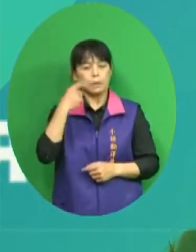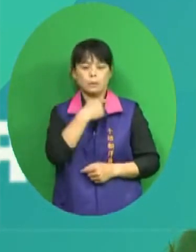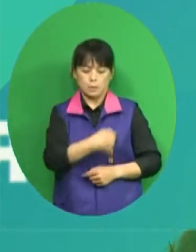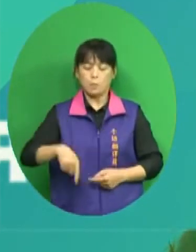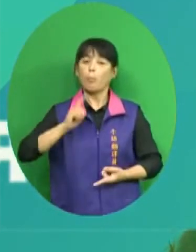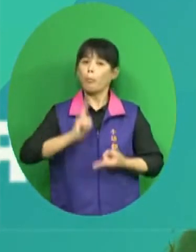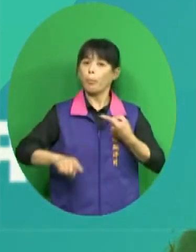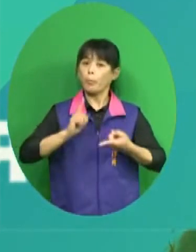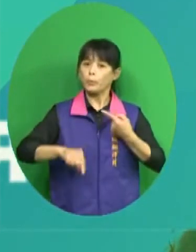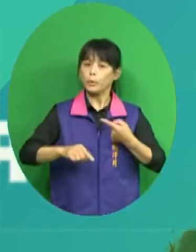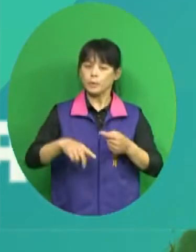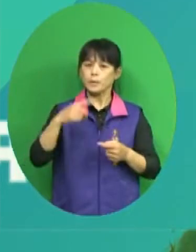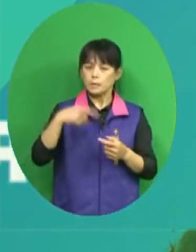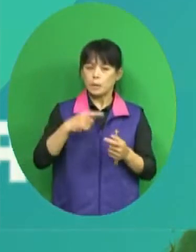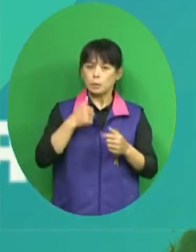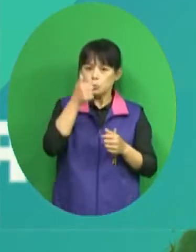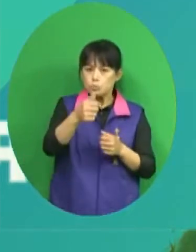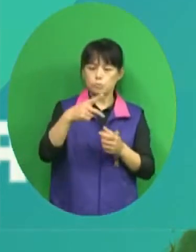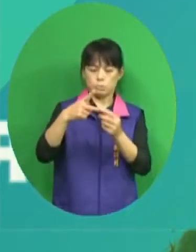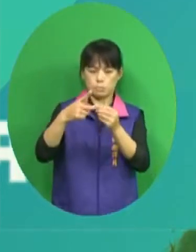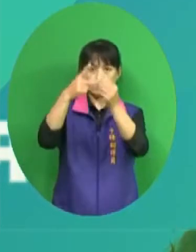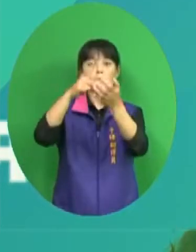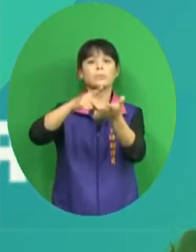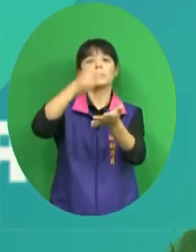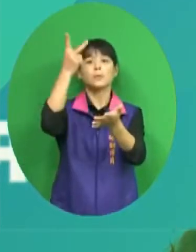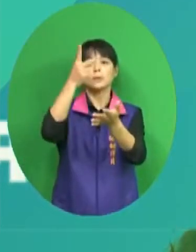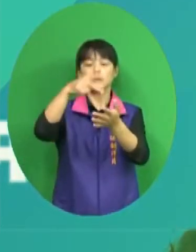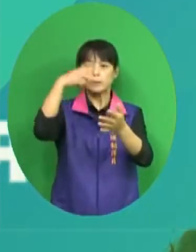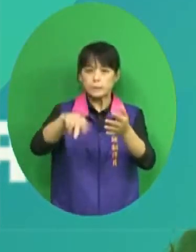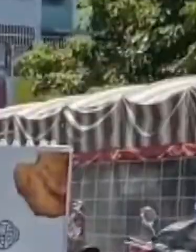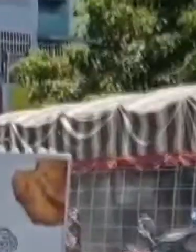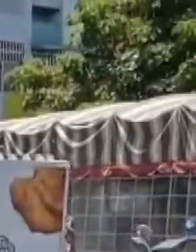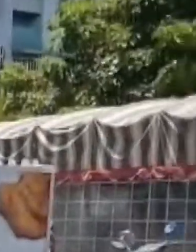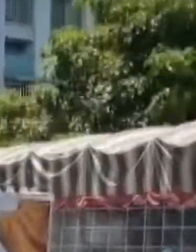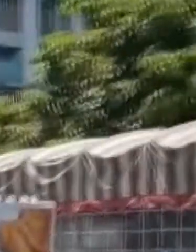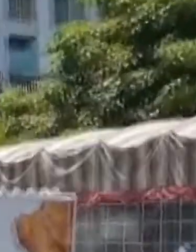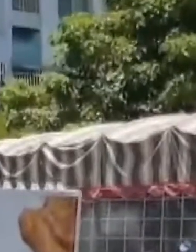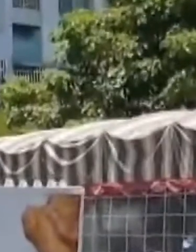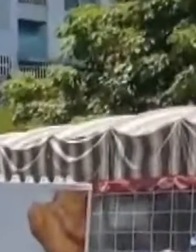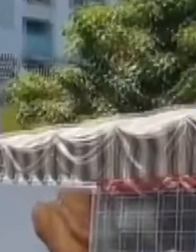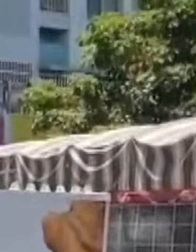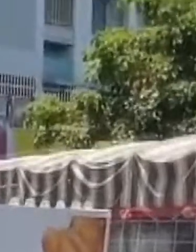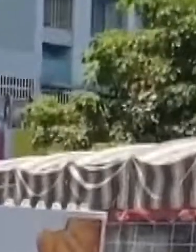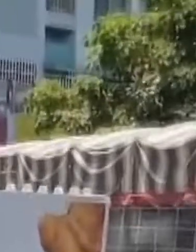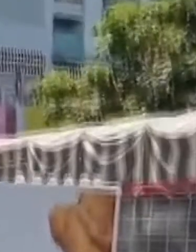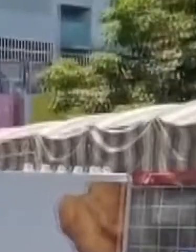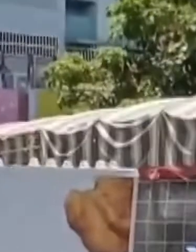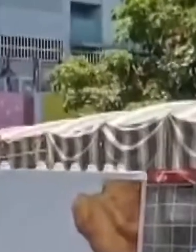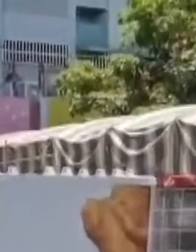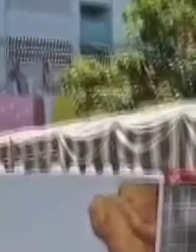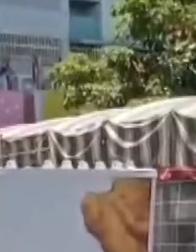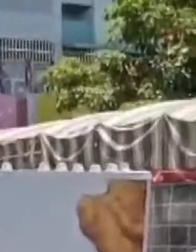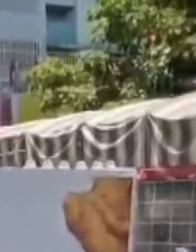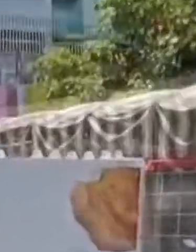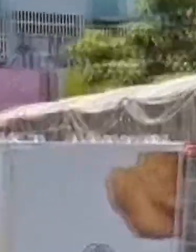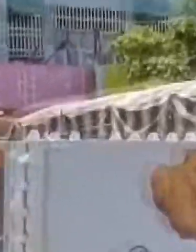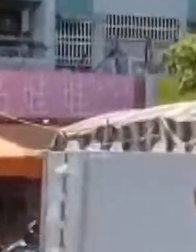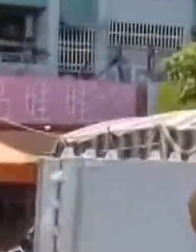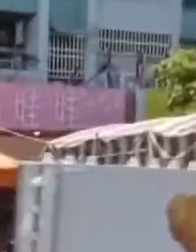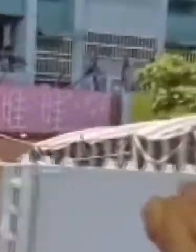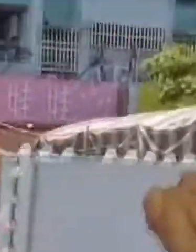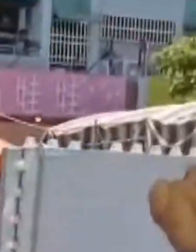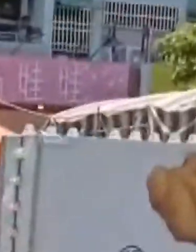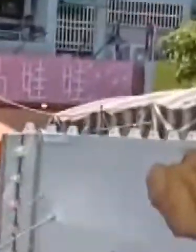在第二次采验的时候。就为阳性确诊。 另外，台南有一例校正回归，是台南之前的确诊个